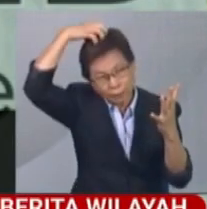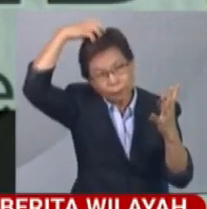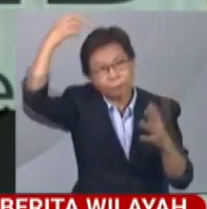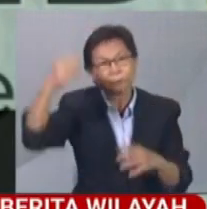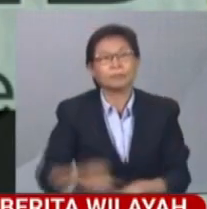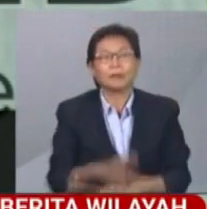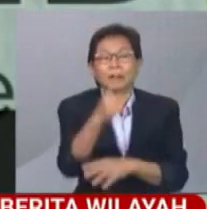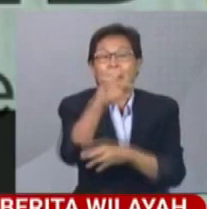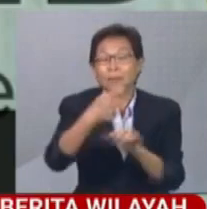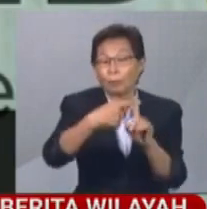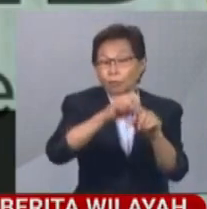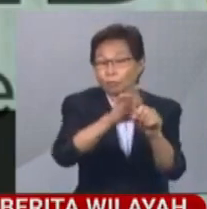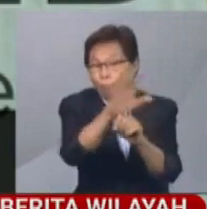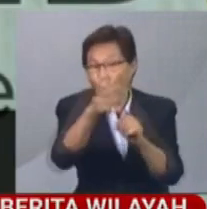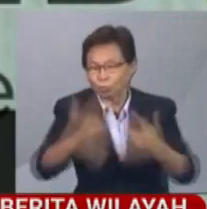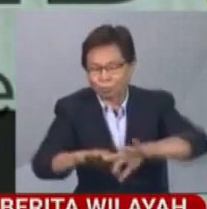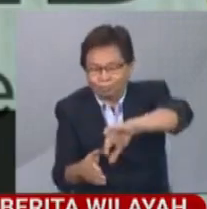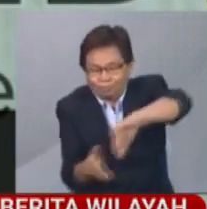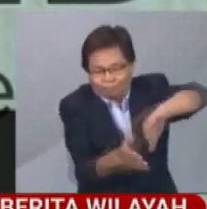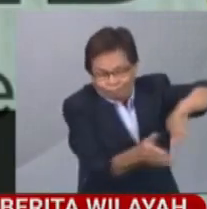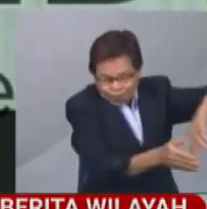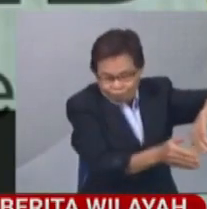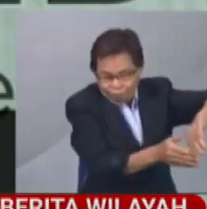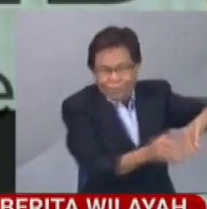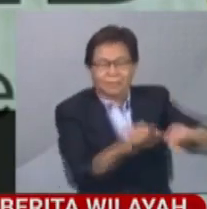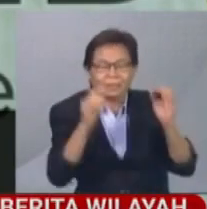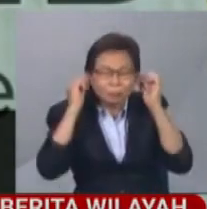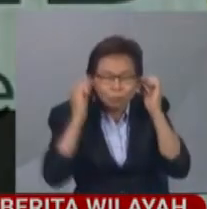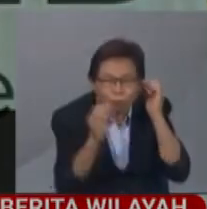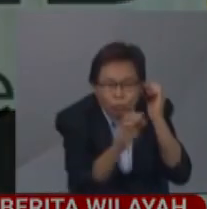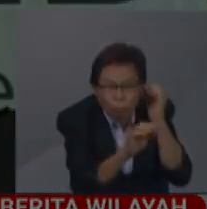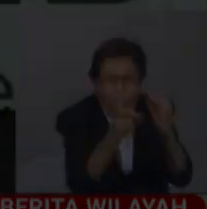Kes-kes positif ini telah diasingkan dan diberi rawatan di hospital.